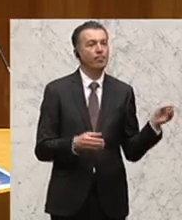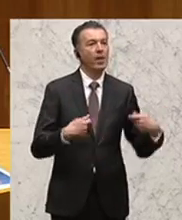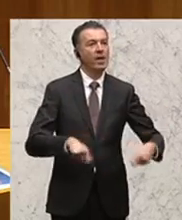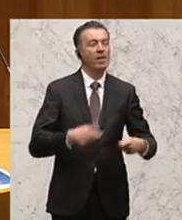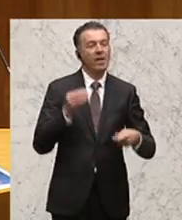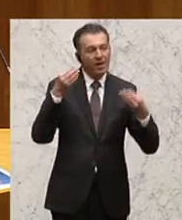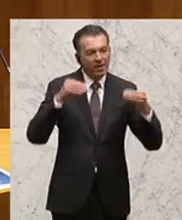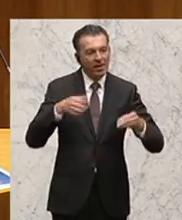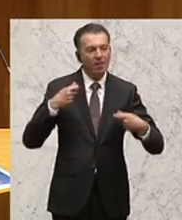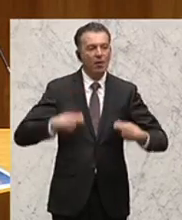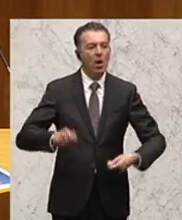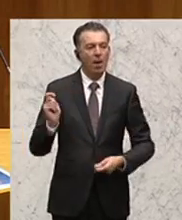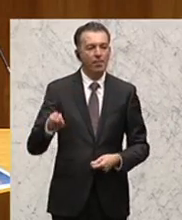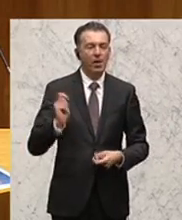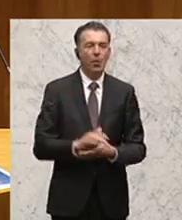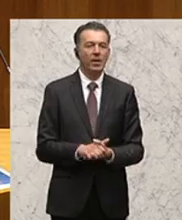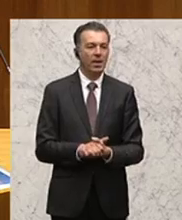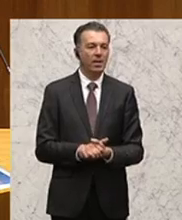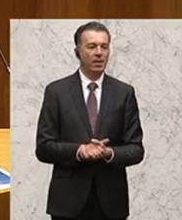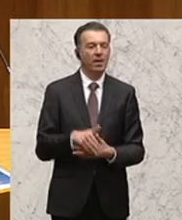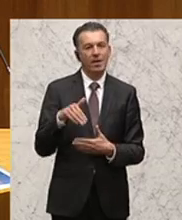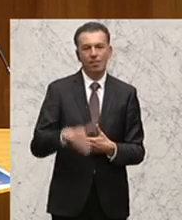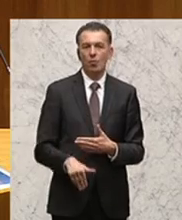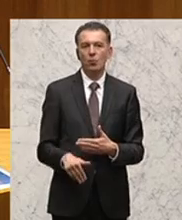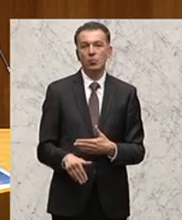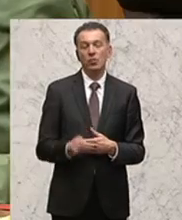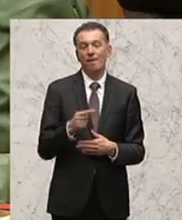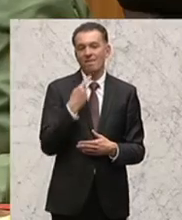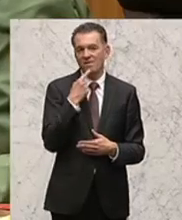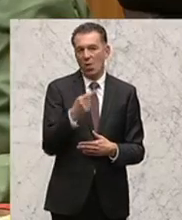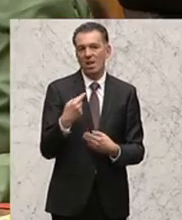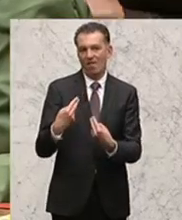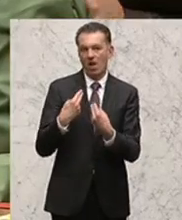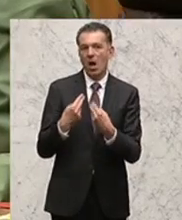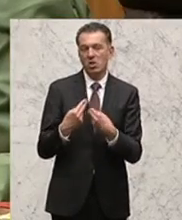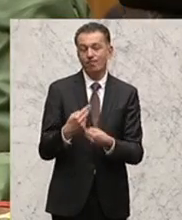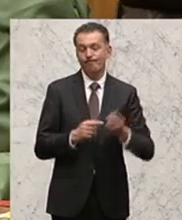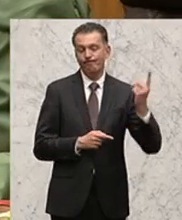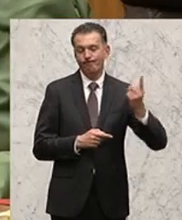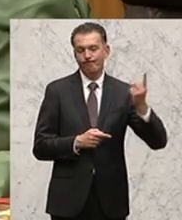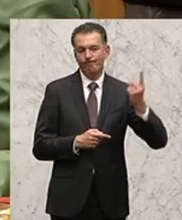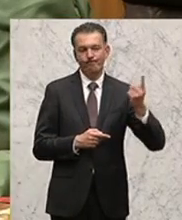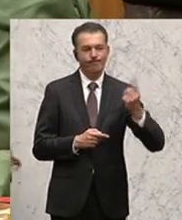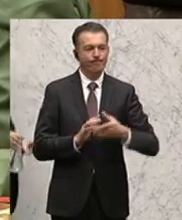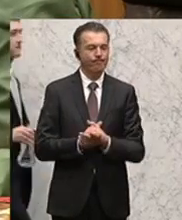Frau Abgeordnete, ich muss Ihnen für diesen Ausdruck einen Ordnungsruf erteilen.